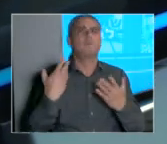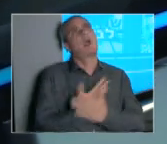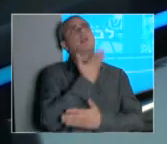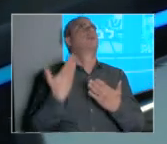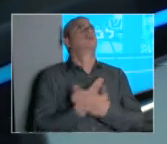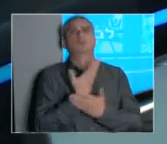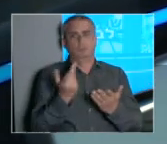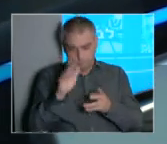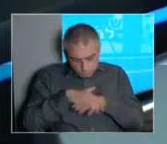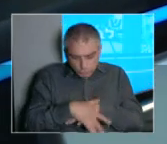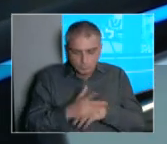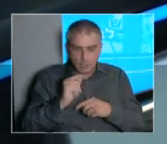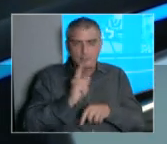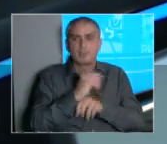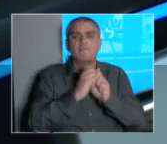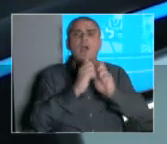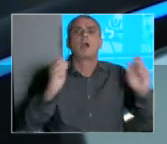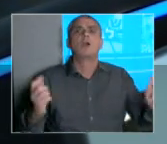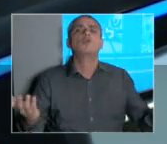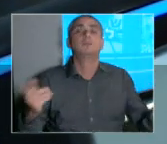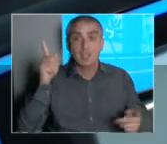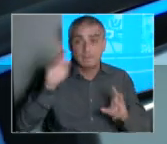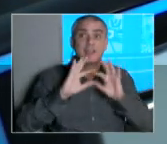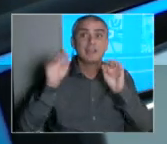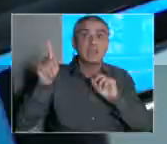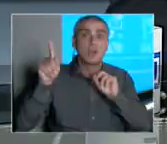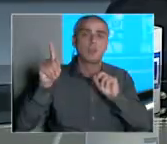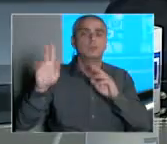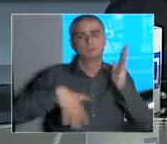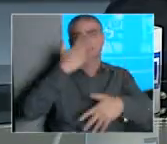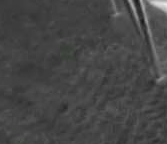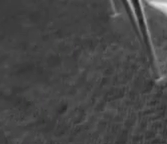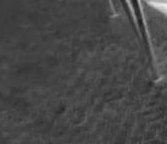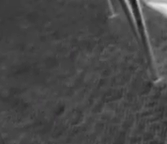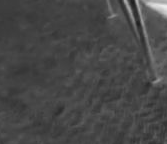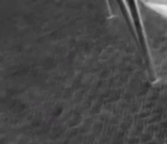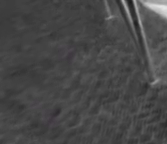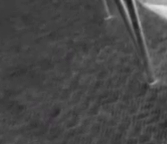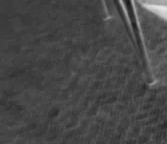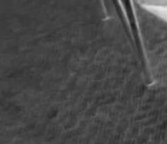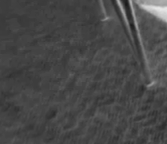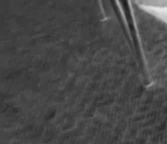חדש. הנה זה משפיע גם לטווח ארוך. הם בעצם פתחו את הדלת שאליה התפרץ איווט.